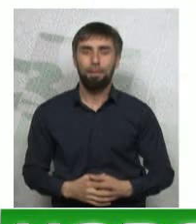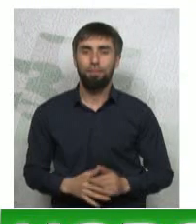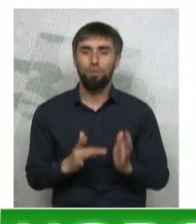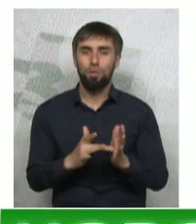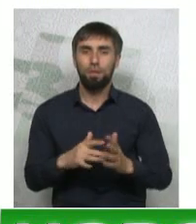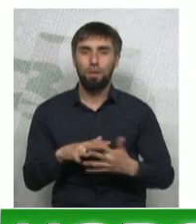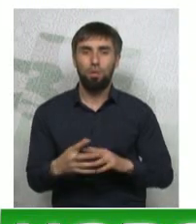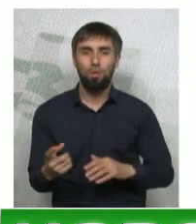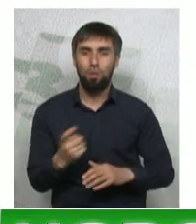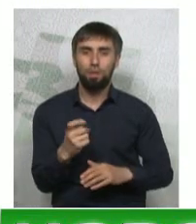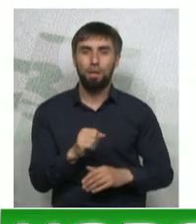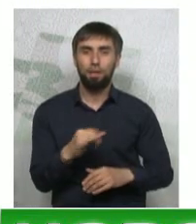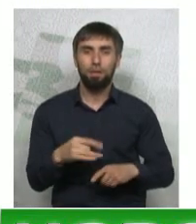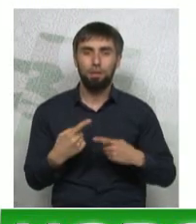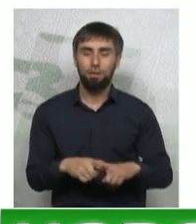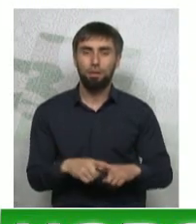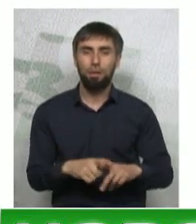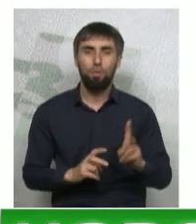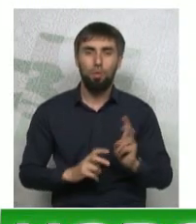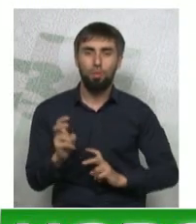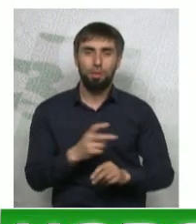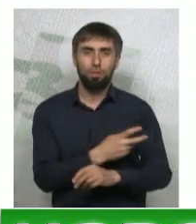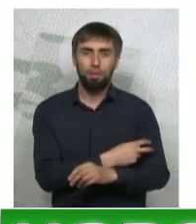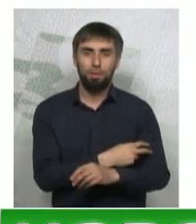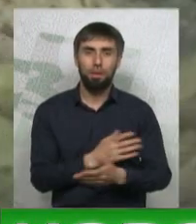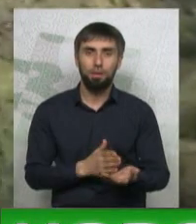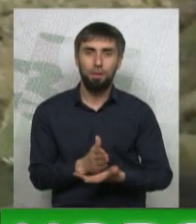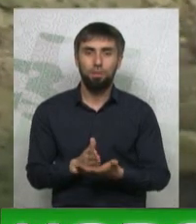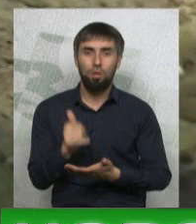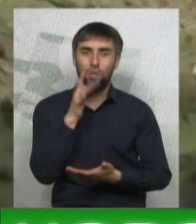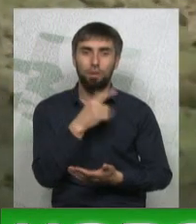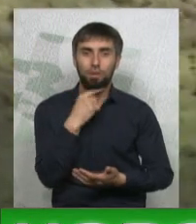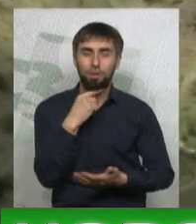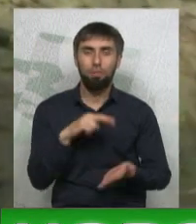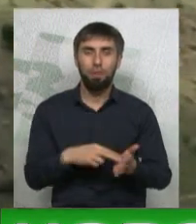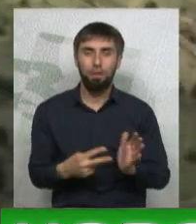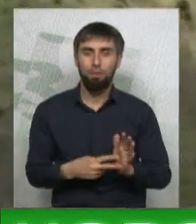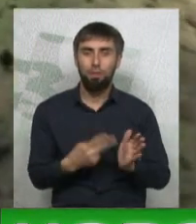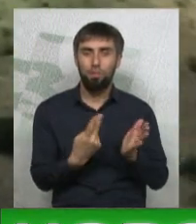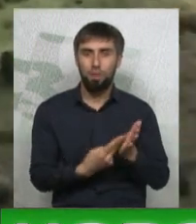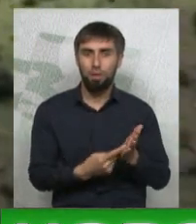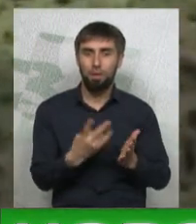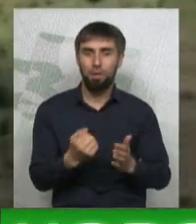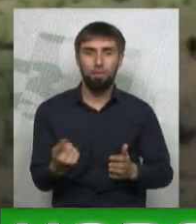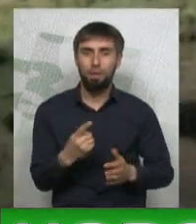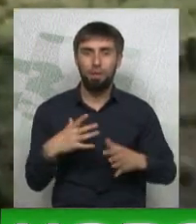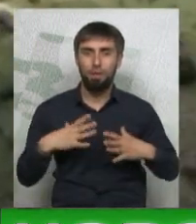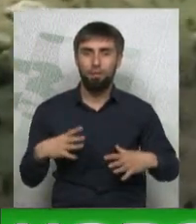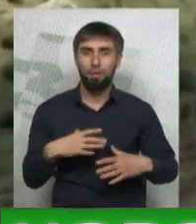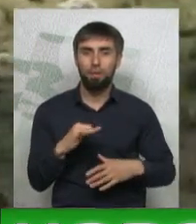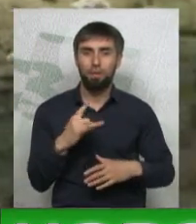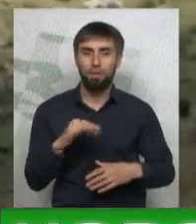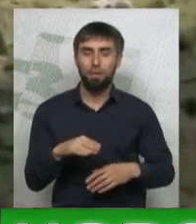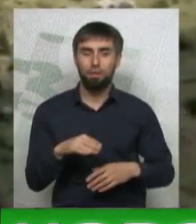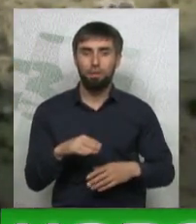Туризм, сельское хозяйство, IT-технологии, промышленность, медицина – направление, которое Ингушетия планирует представить на первой Кавказской